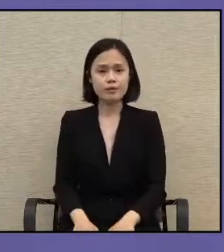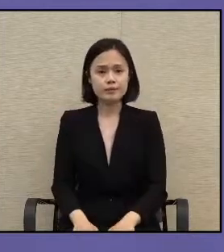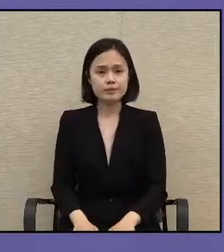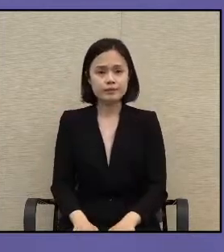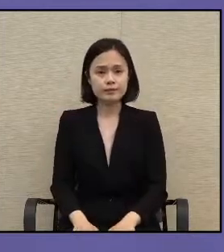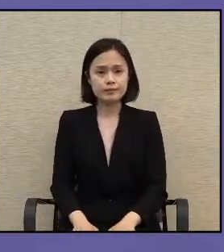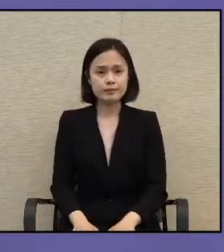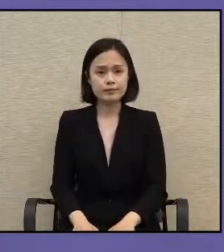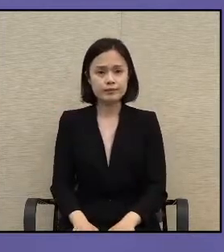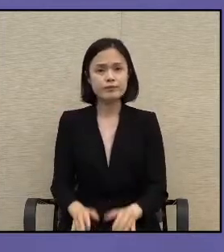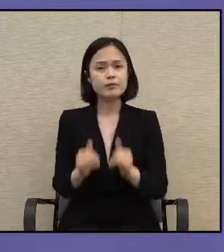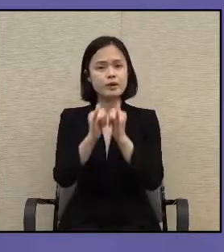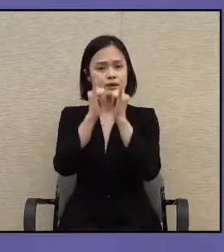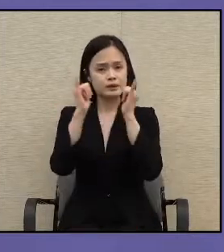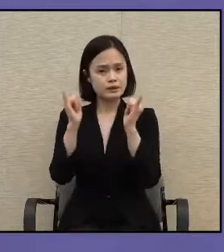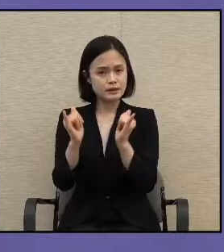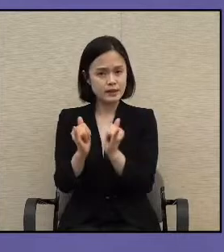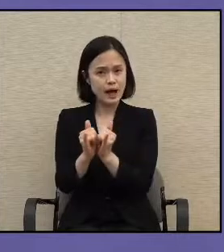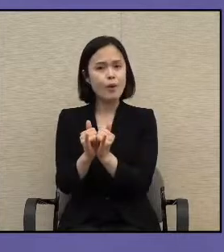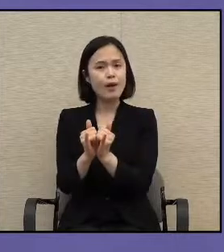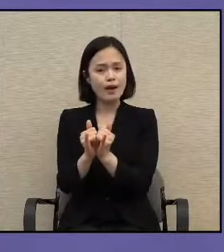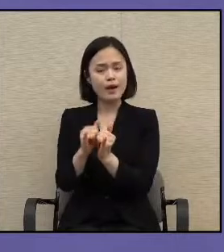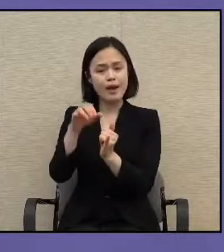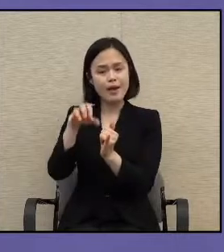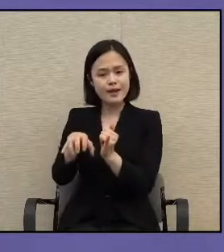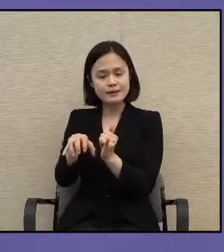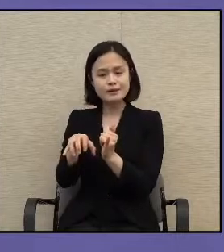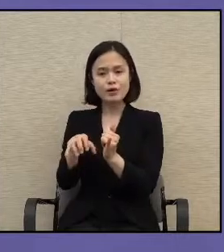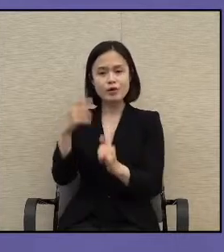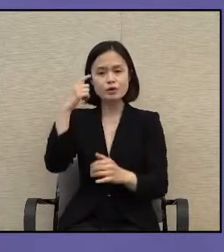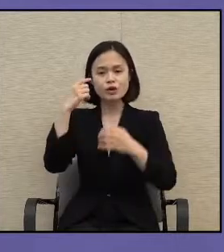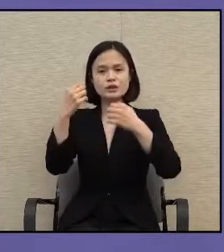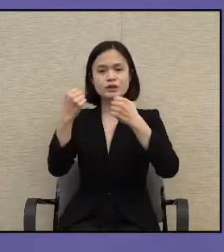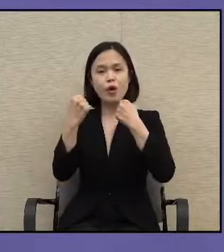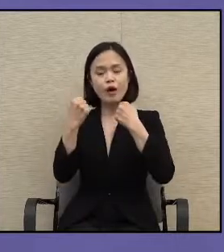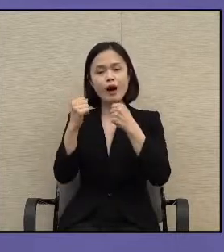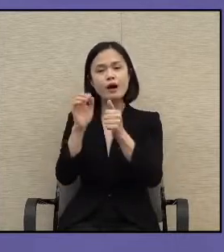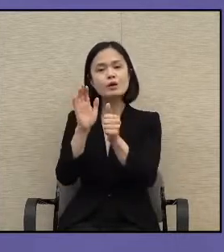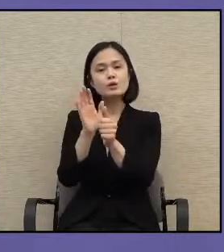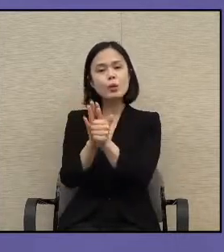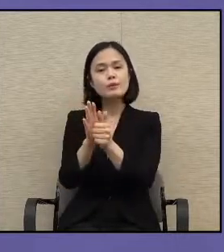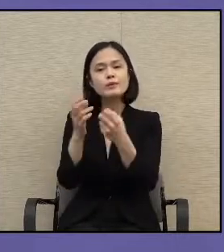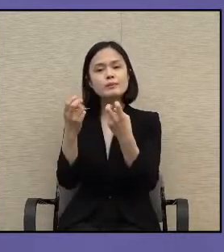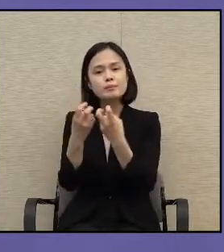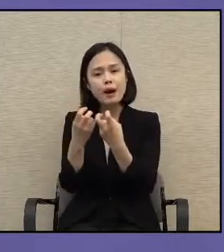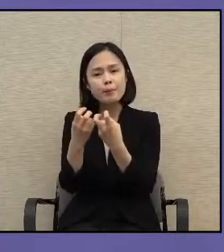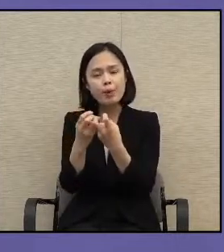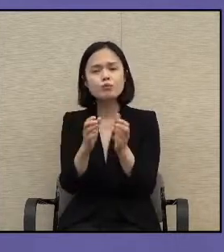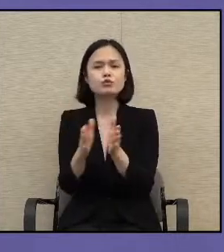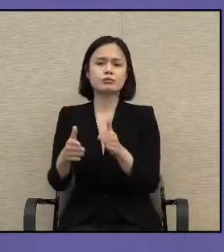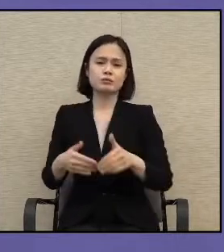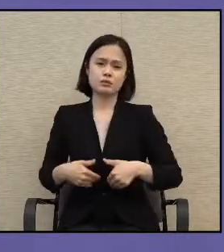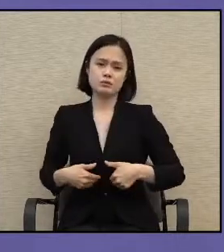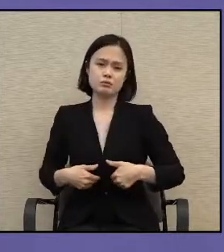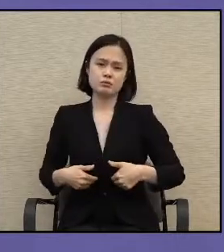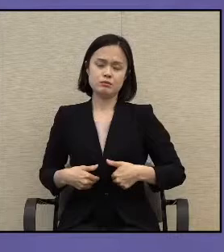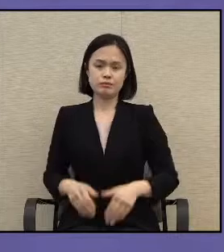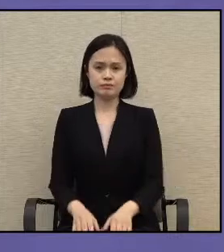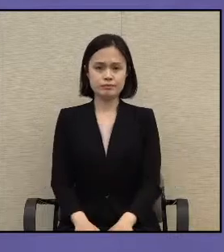더불어서 사회적인 접근들이 필요하다라고 하는 것이 어떻게 보자면은 이제